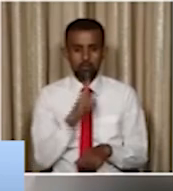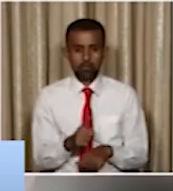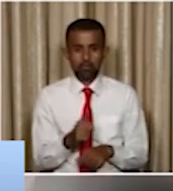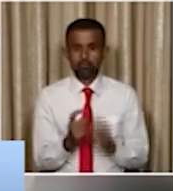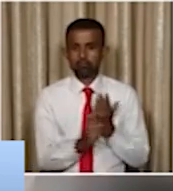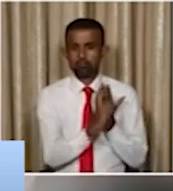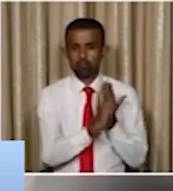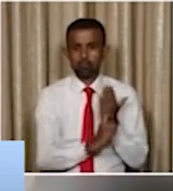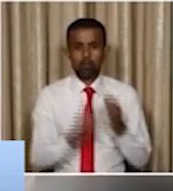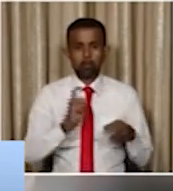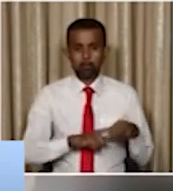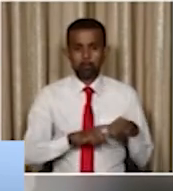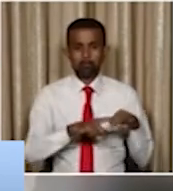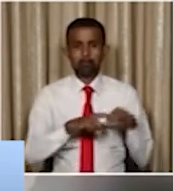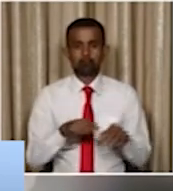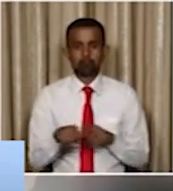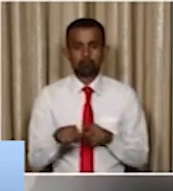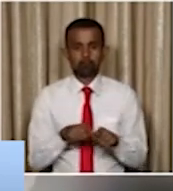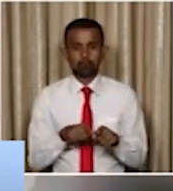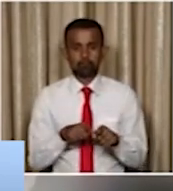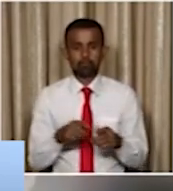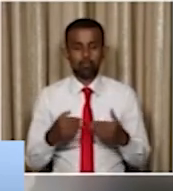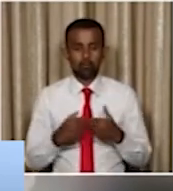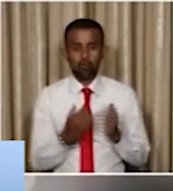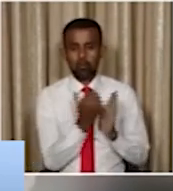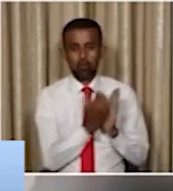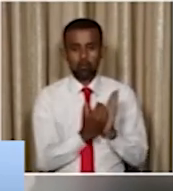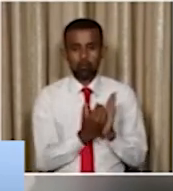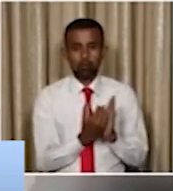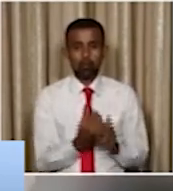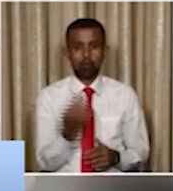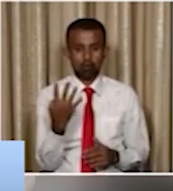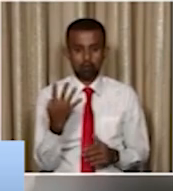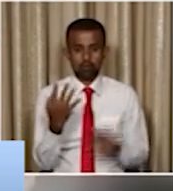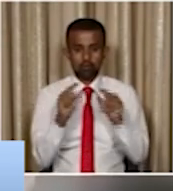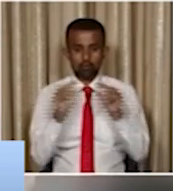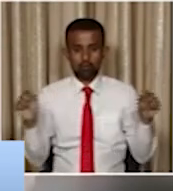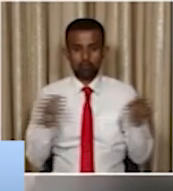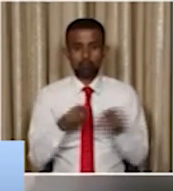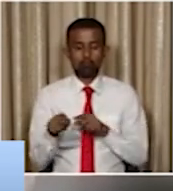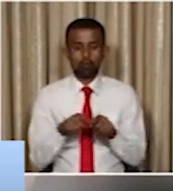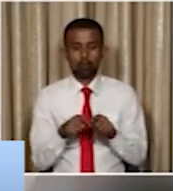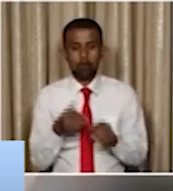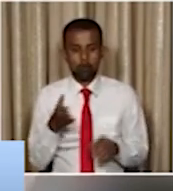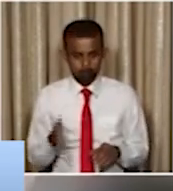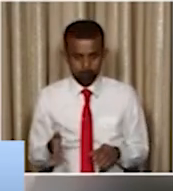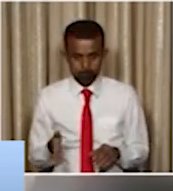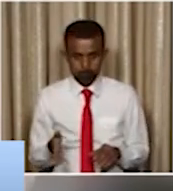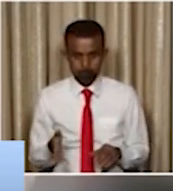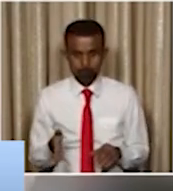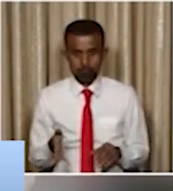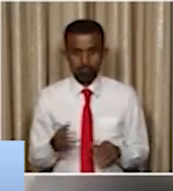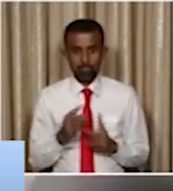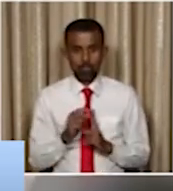house. ස්ත්‍රී පුරුෂ සමාජ භාවීය සමානාත්මතාව පිළිබඳ පනත් කෙටුම් පත පිළිබඳව ශ්‍රේෂ්ඨ අධිකරණයේ තීරණය ගරු